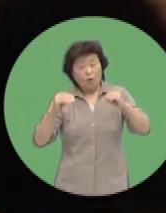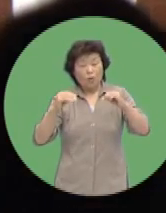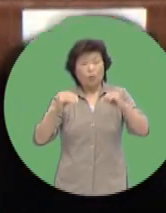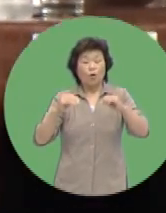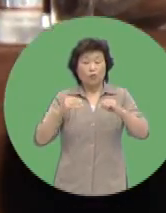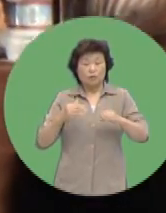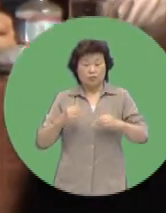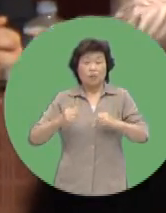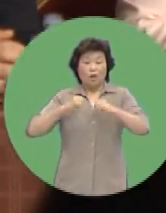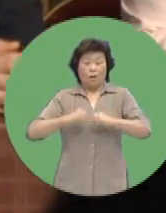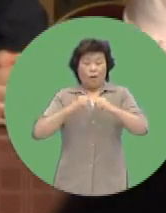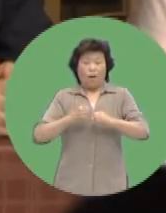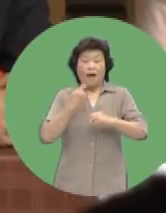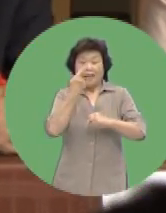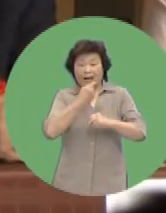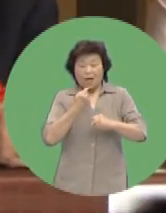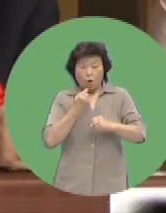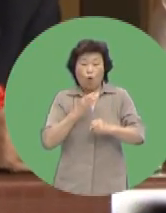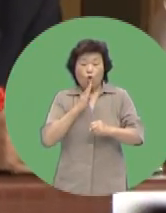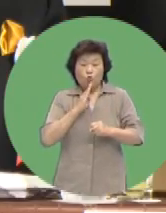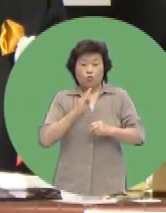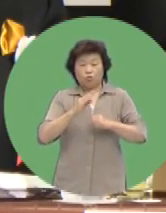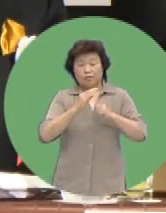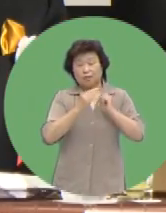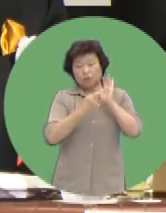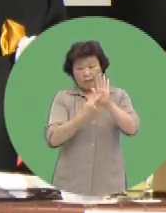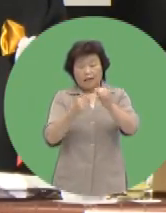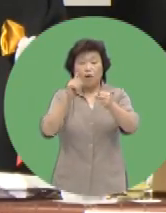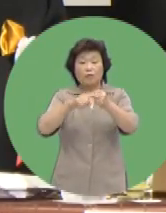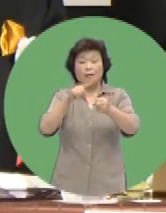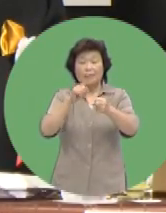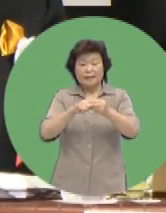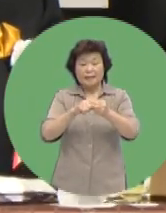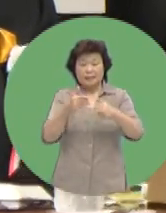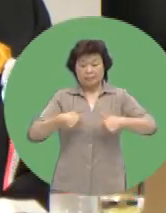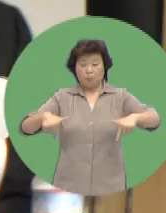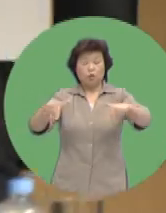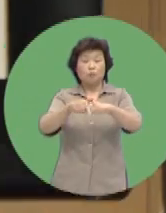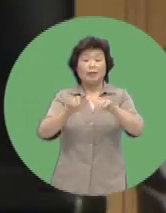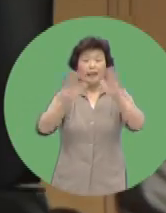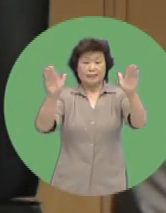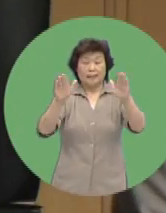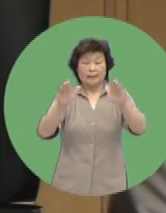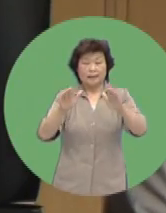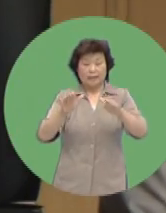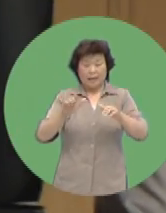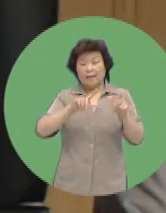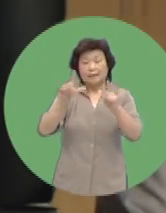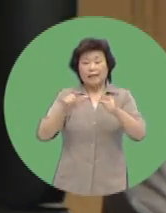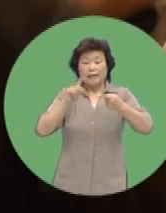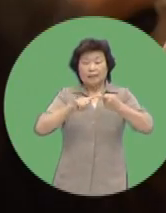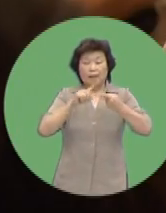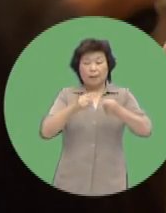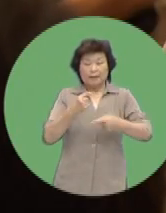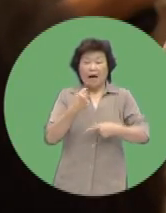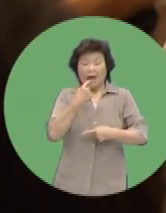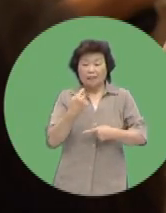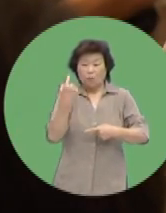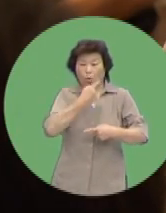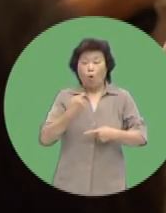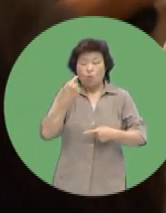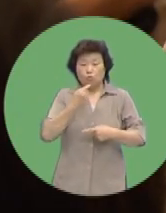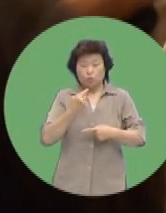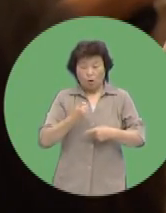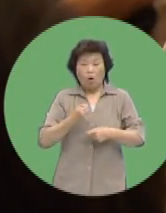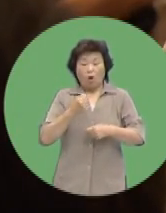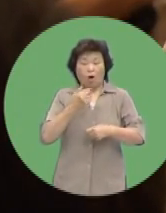健康徳島実現のためにと題したシンポジウムが行われ、ライフステージに応じた歯と口腔の健康